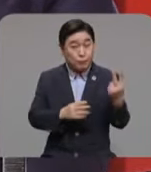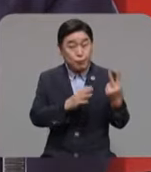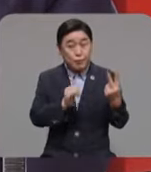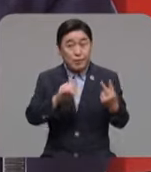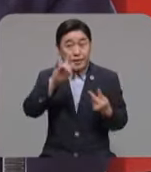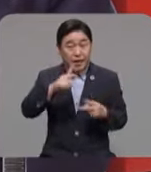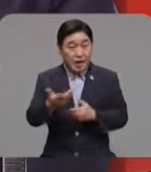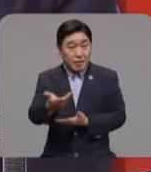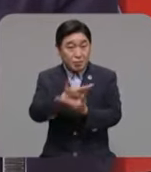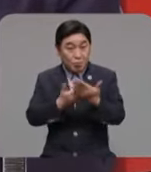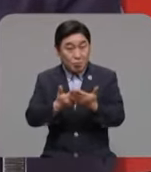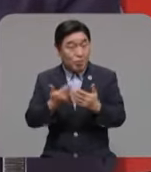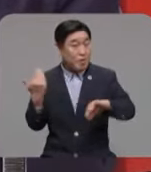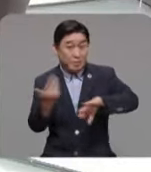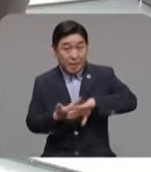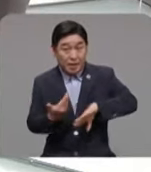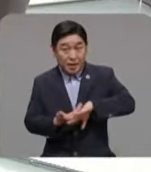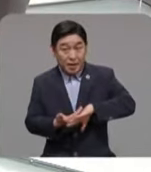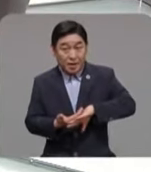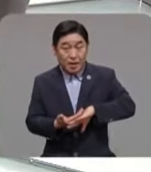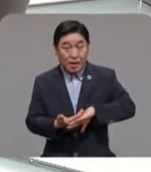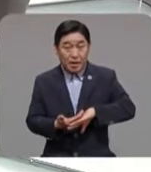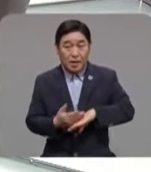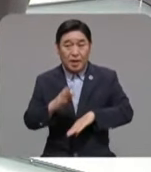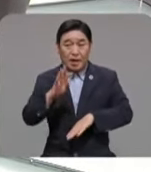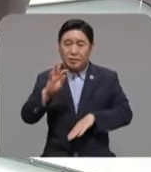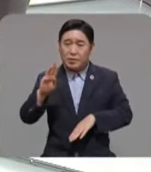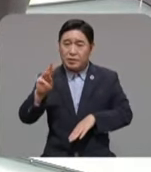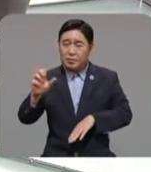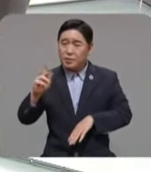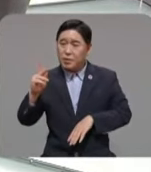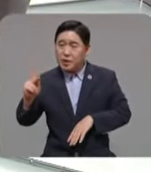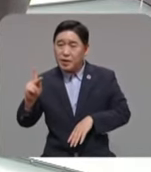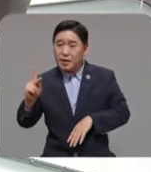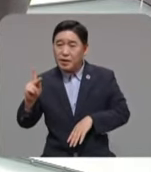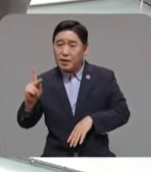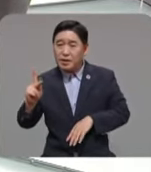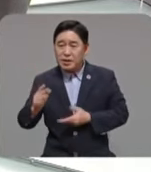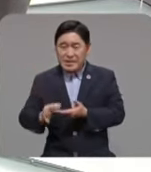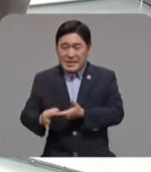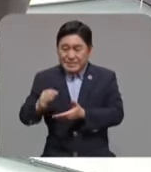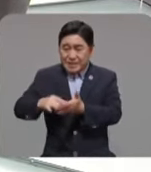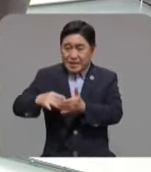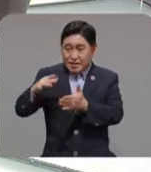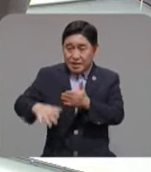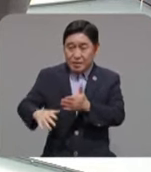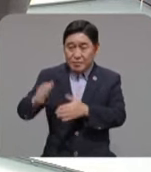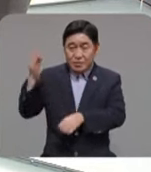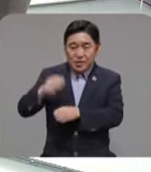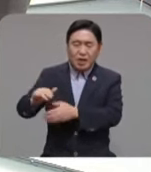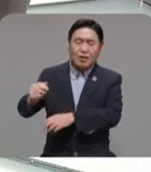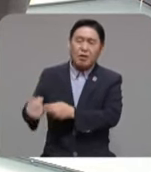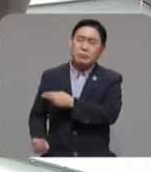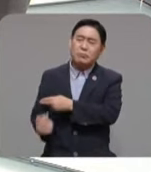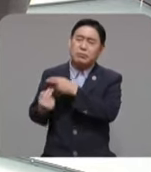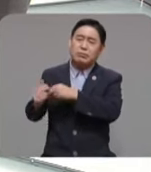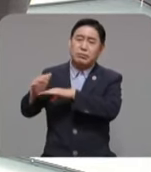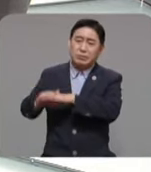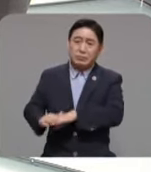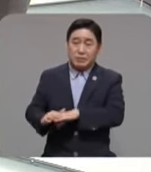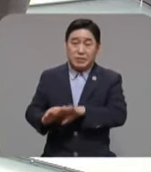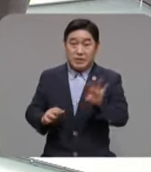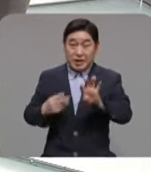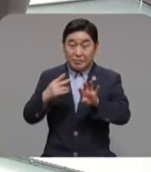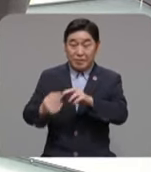핵 공유를 반대하신단 말입니다. 저는 F-35K를 이 비싼 세금으로 이렇게 사놓고